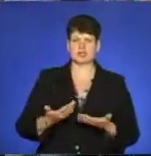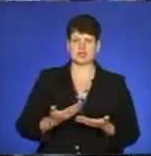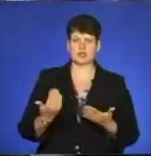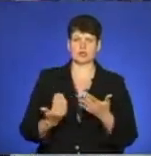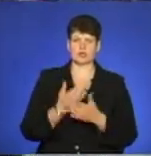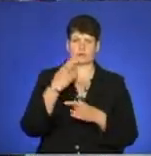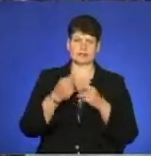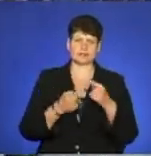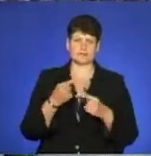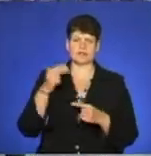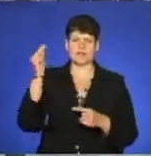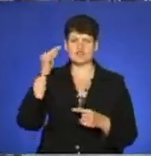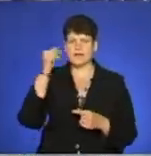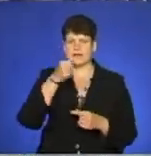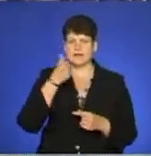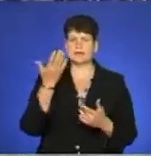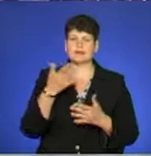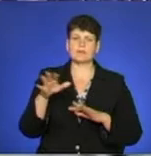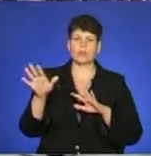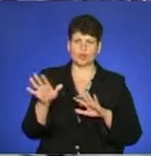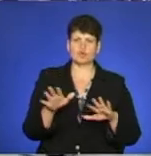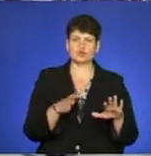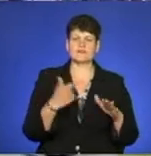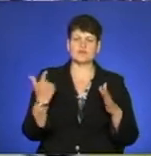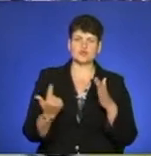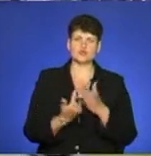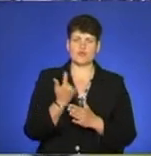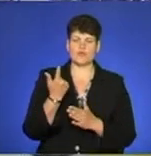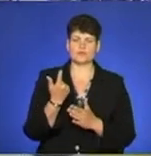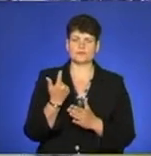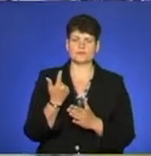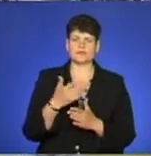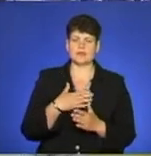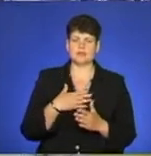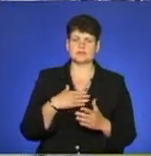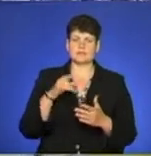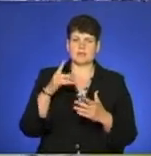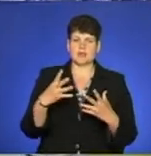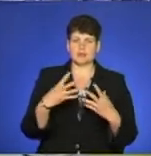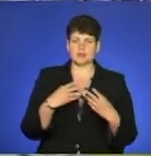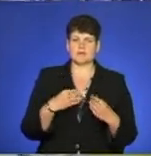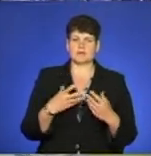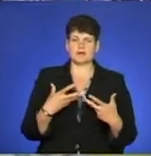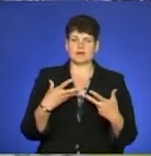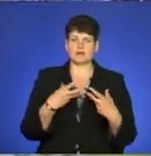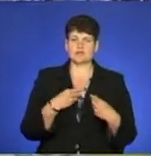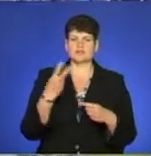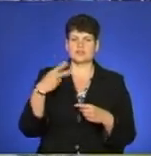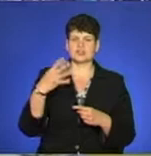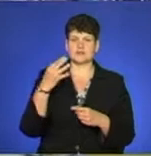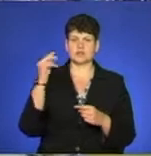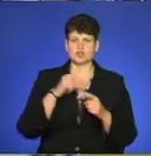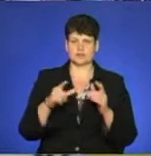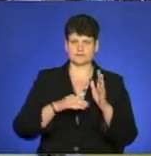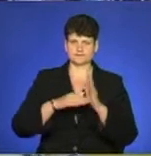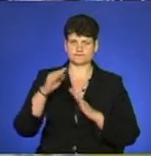традиціями. Навчальний рік, який пройшов, він знову в черговий раз нас переконав, що 24-та школа на висоті,